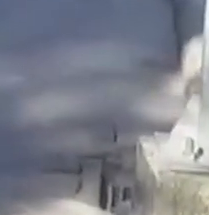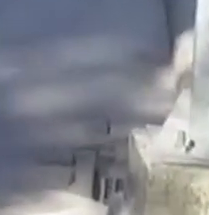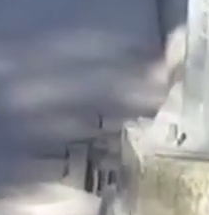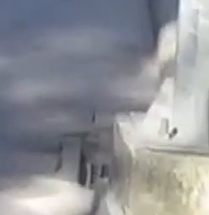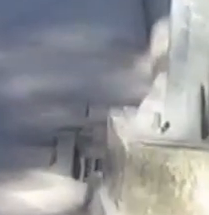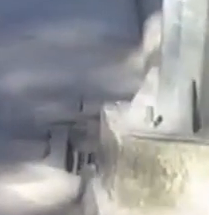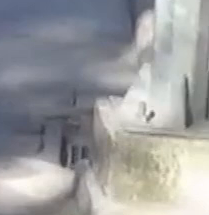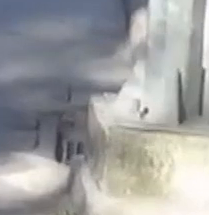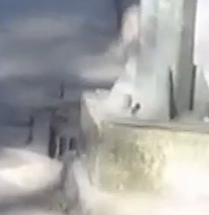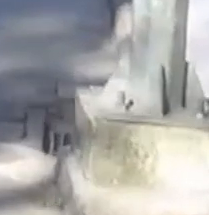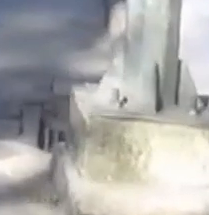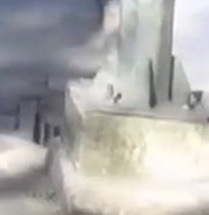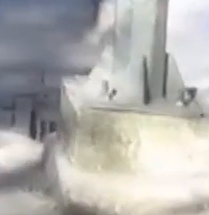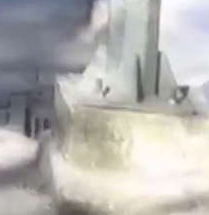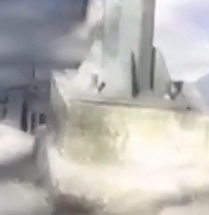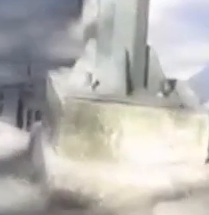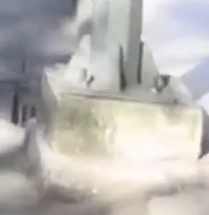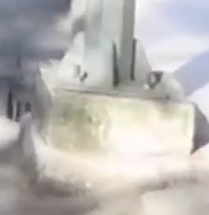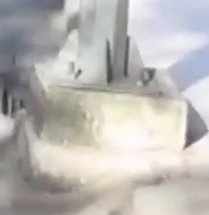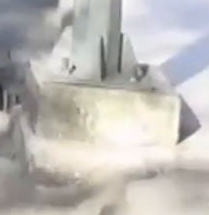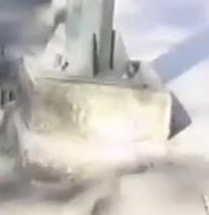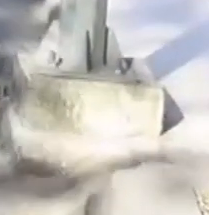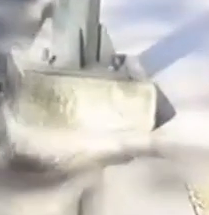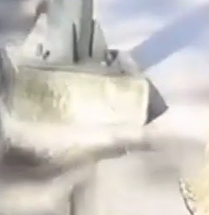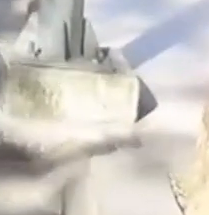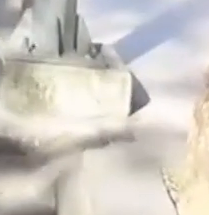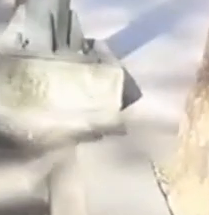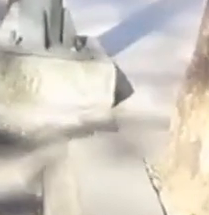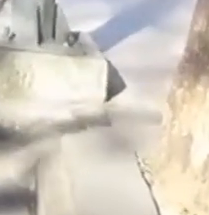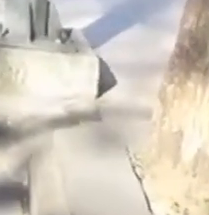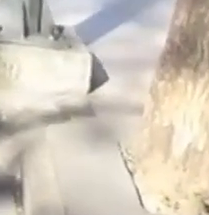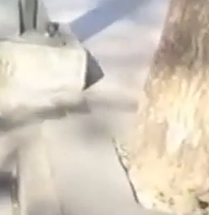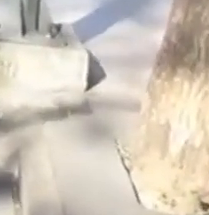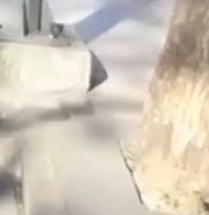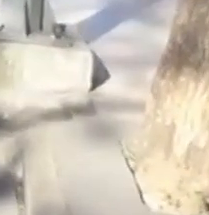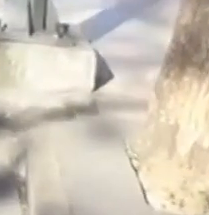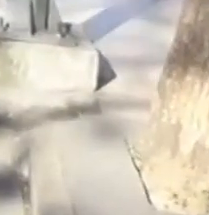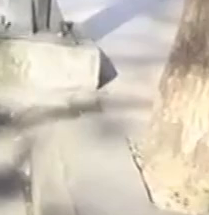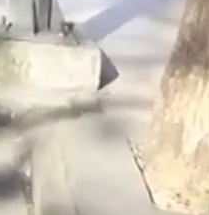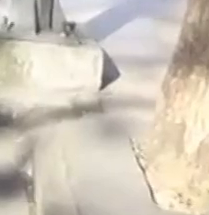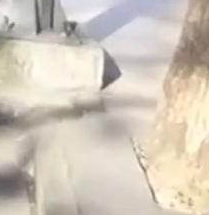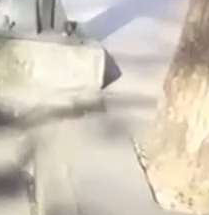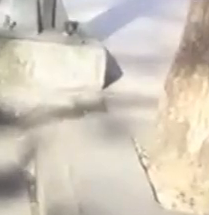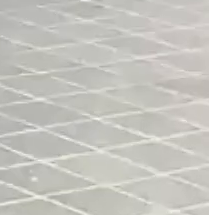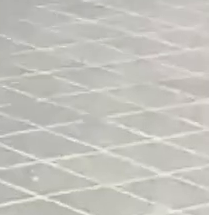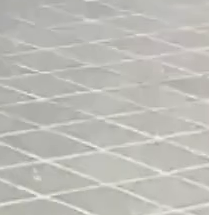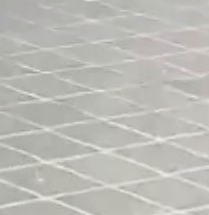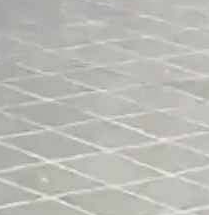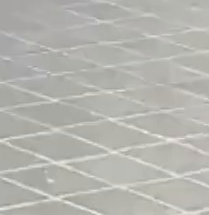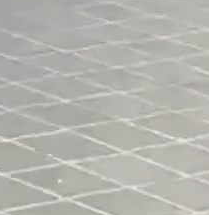Di antaranya penutupan Jalan Legian, Jalan Pantai Kuta, dan Jalan Melasti mulai hari Minggu sore ini sampai Senin